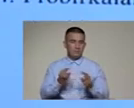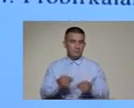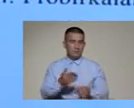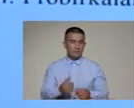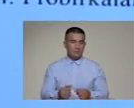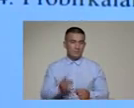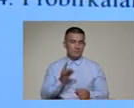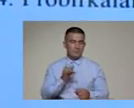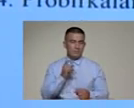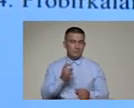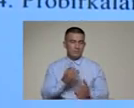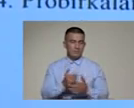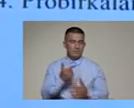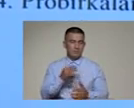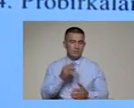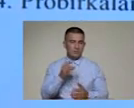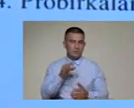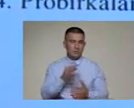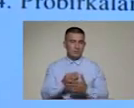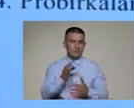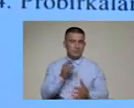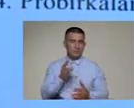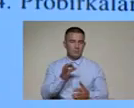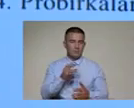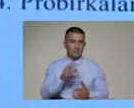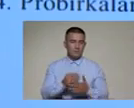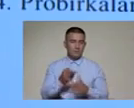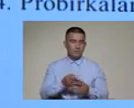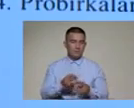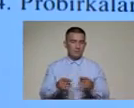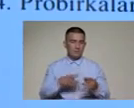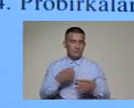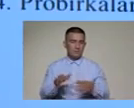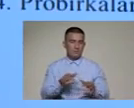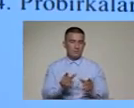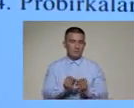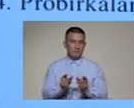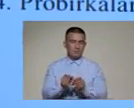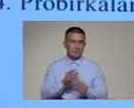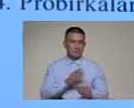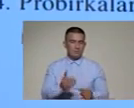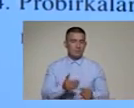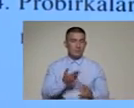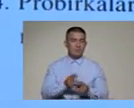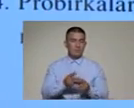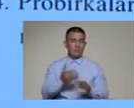rux gidroksidimiz xlorid kislota bilan reaksiyaga kirishdi. Hamda